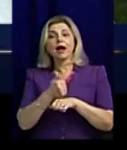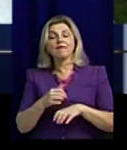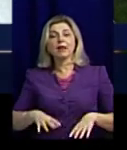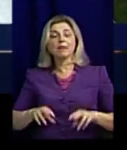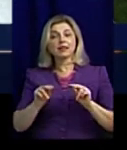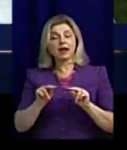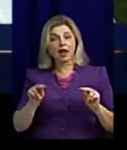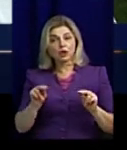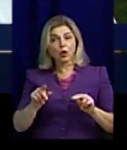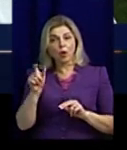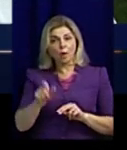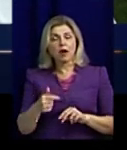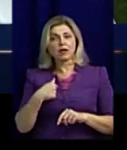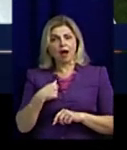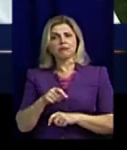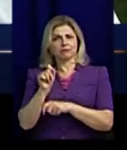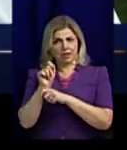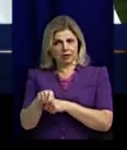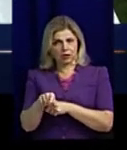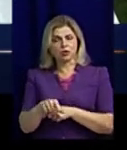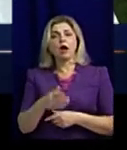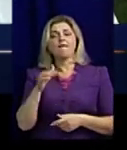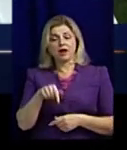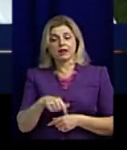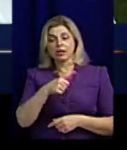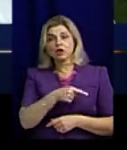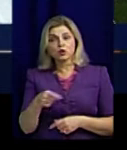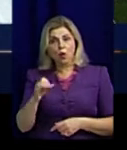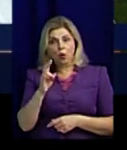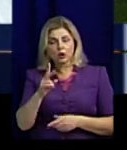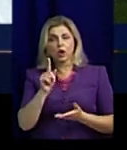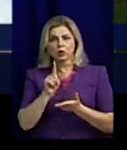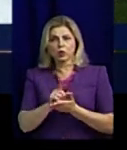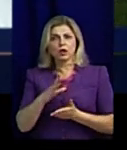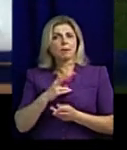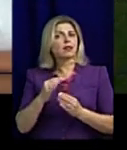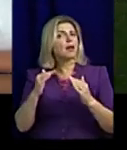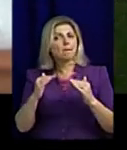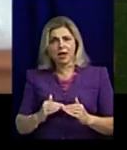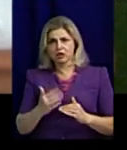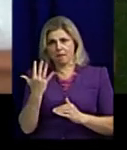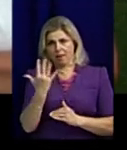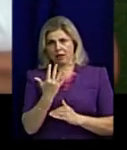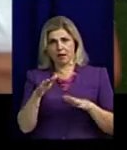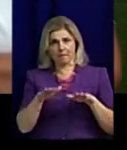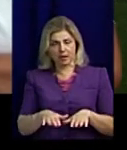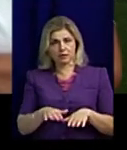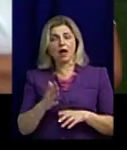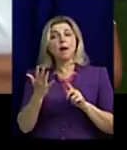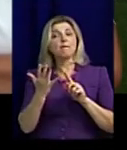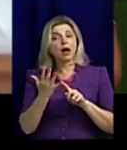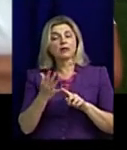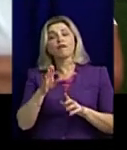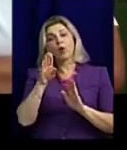Перед головним тренером я поставив задачу. Ми в цьому сезоні повинні мати не нижче 5-го місця, ось. П'яте, у